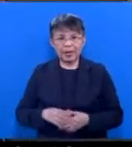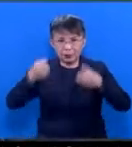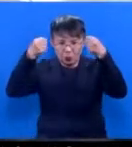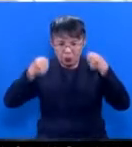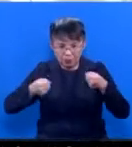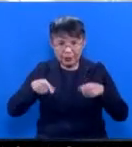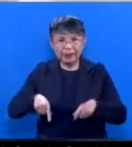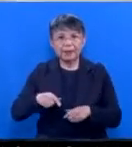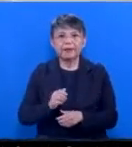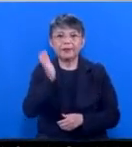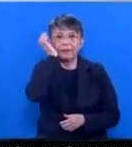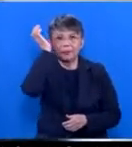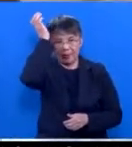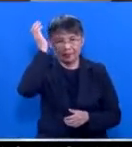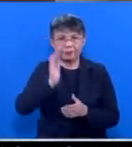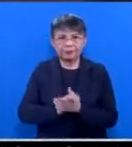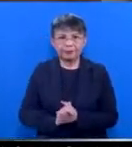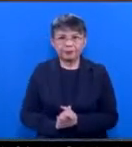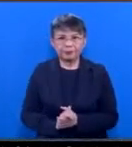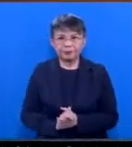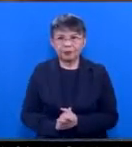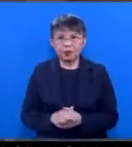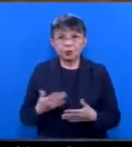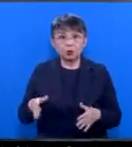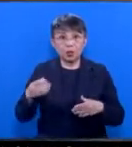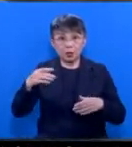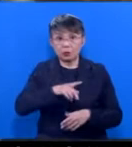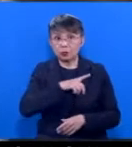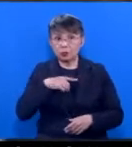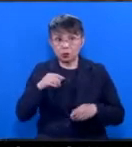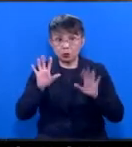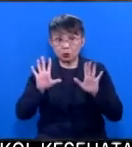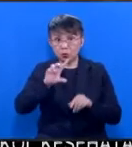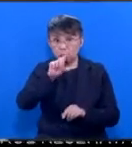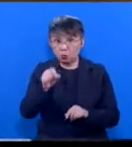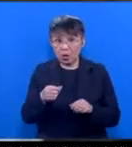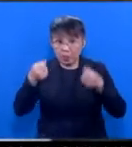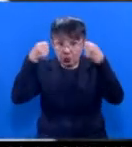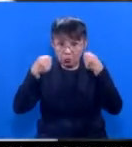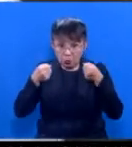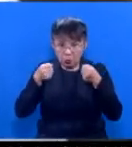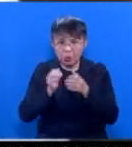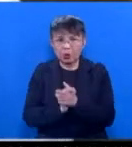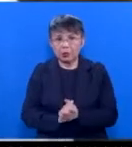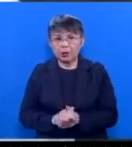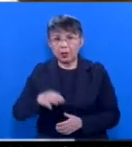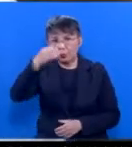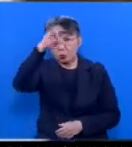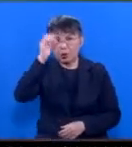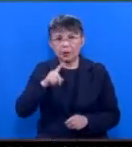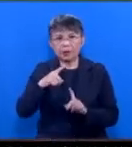Kerobokan. Saat ini Jering sudah menjalani masa hukuman selama hampir 10 bulan sejak ditahan di kepolisian